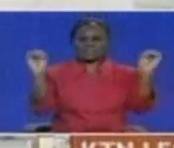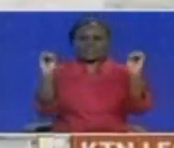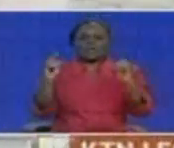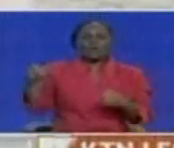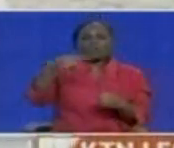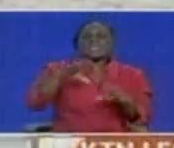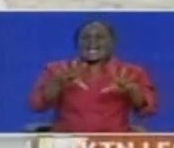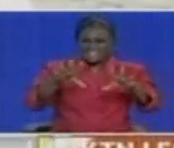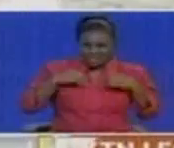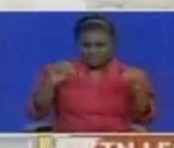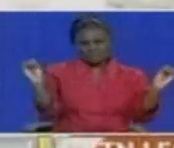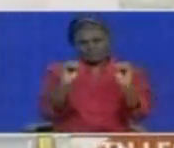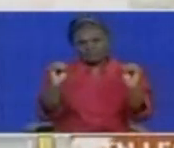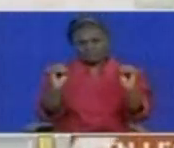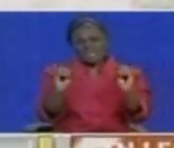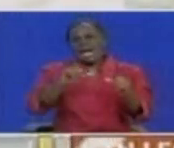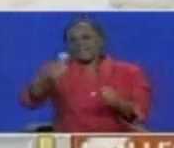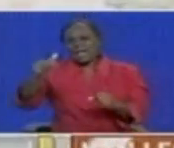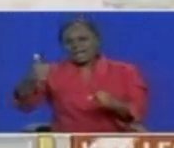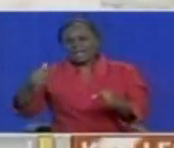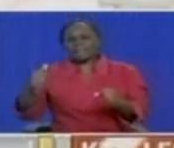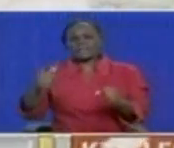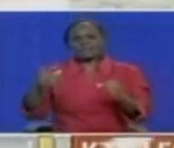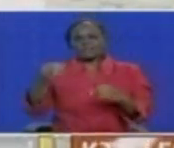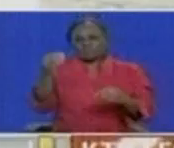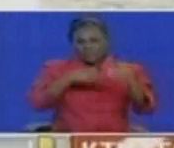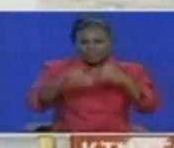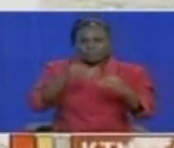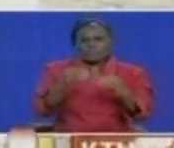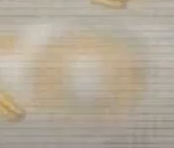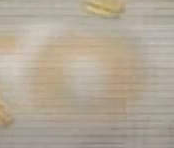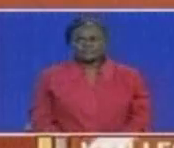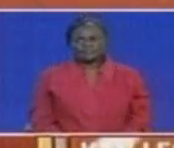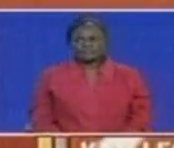will not accept another quarrelsome arrangement.